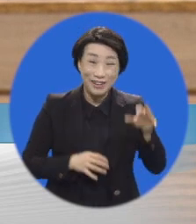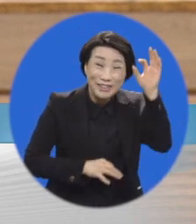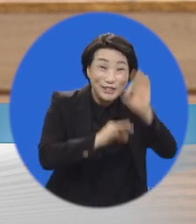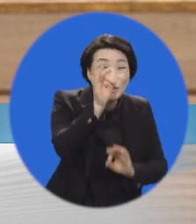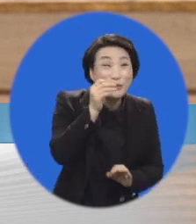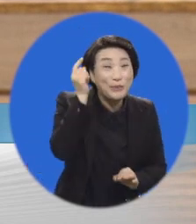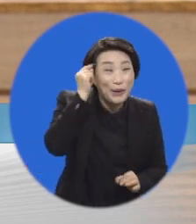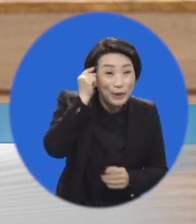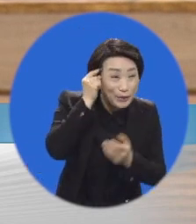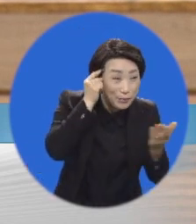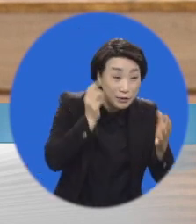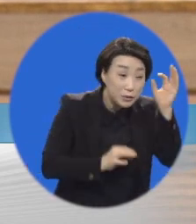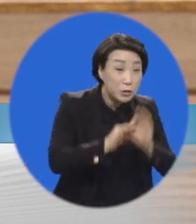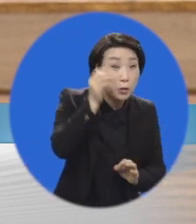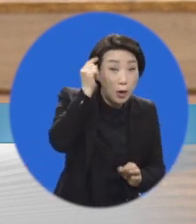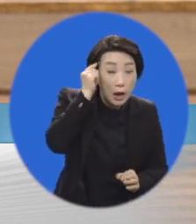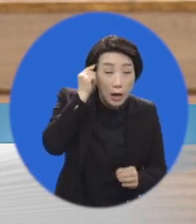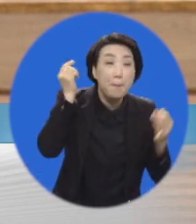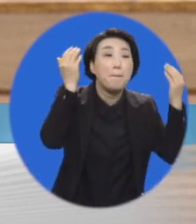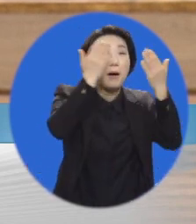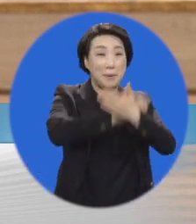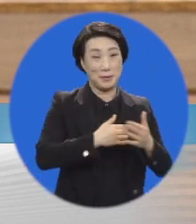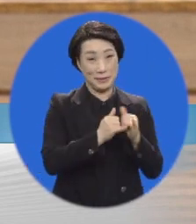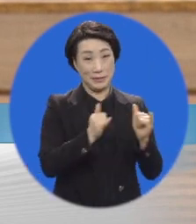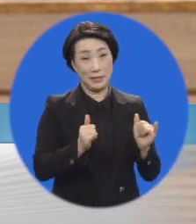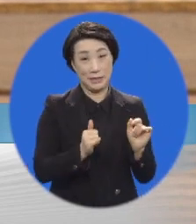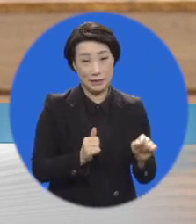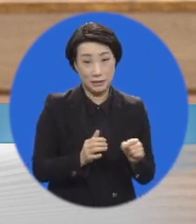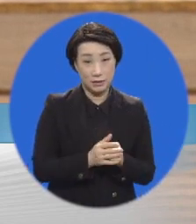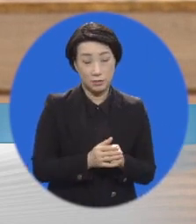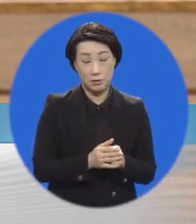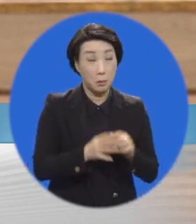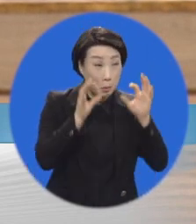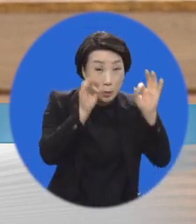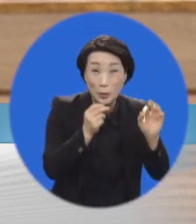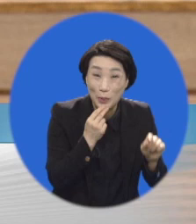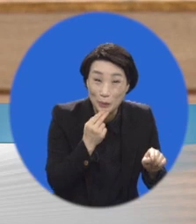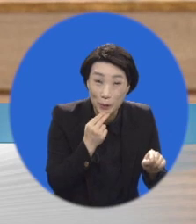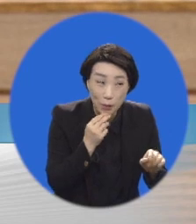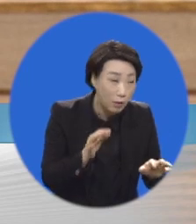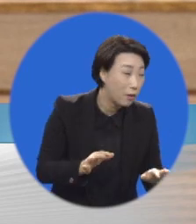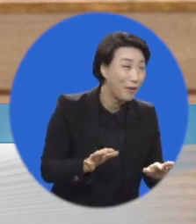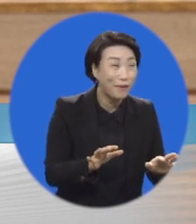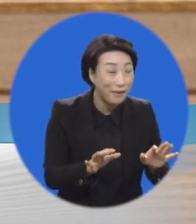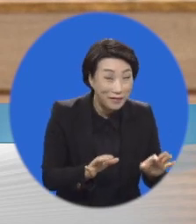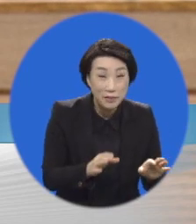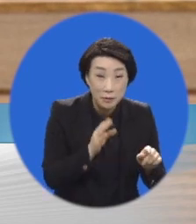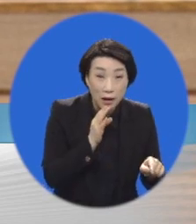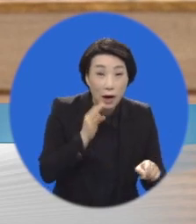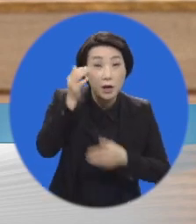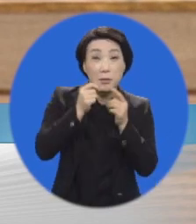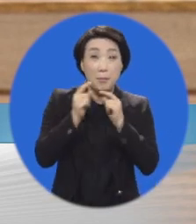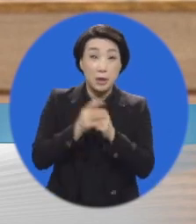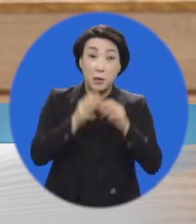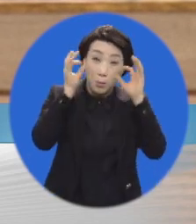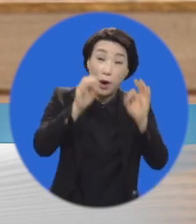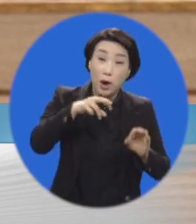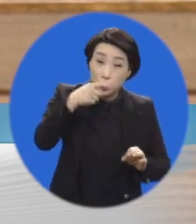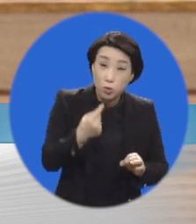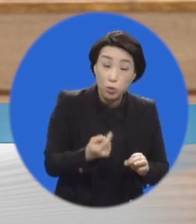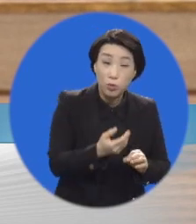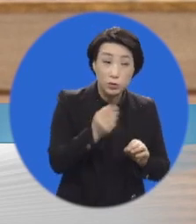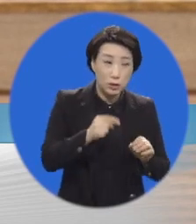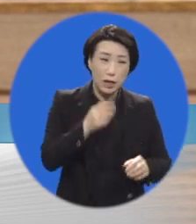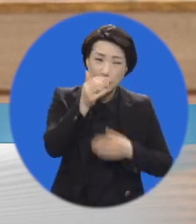하느냐? 밤의 인간은 잘 안 보여. 그래서 하나님 말씀이 들려도 이